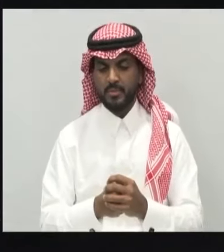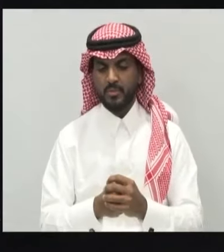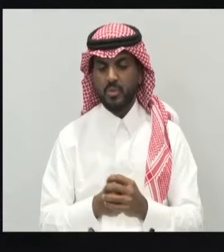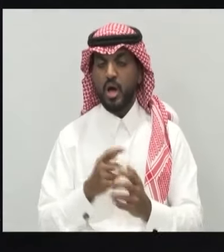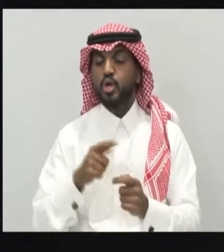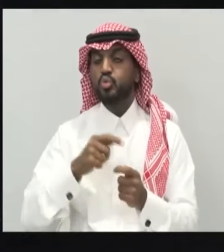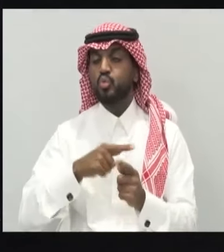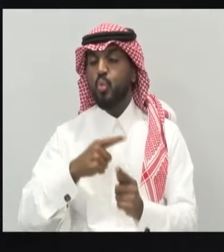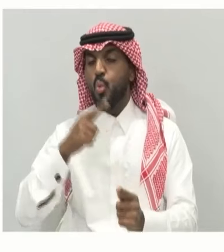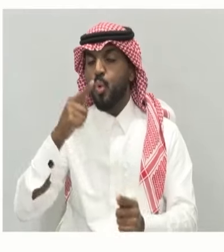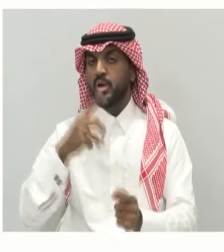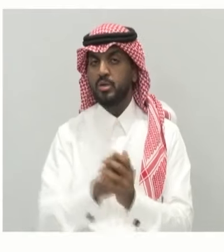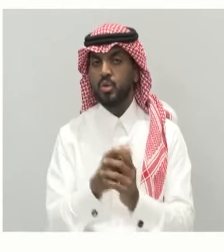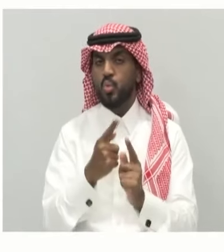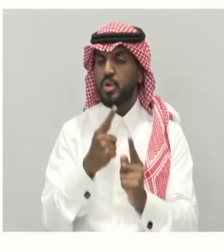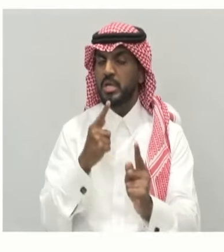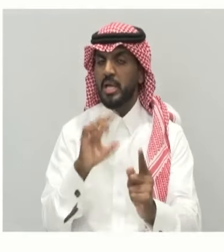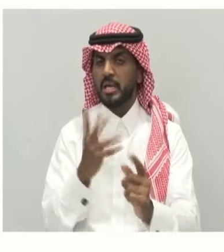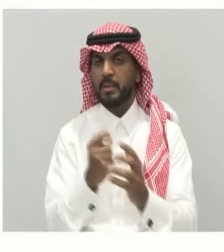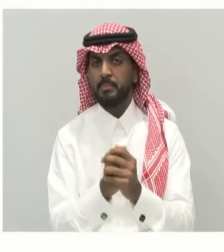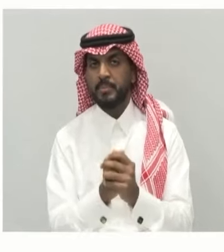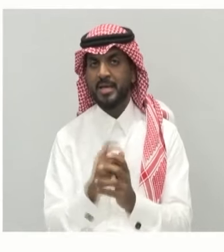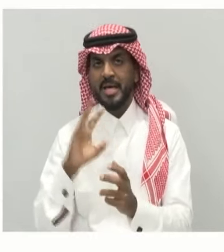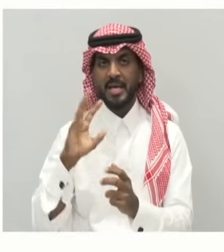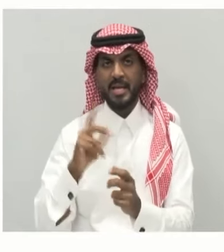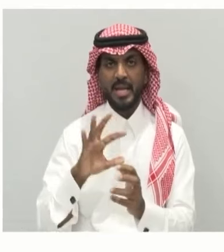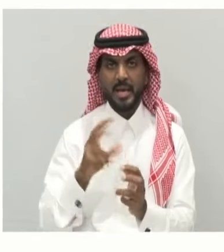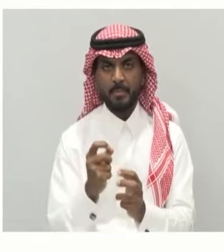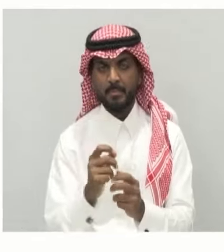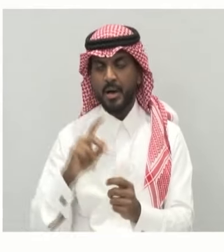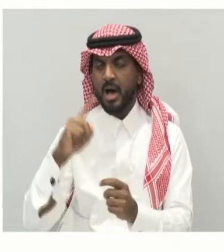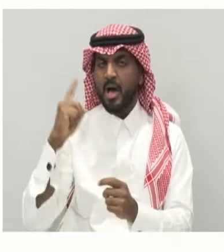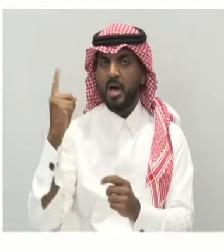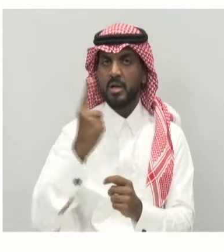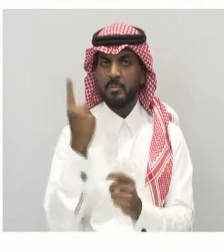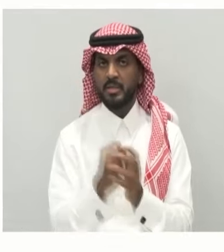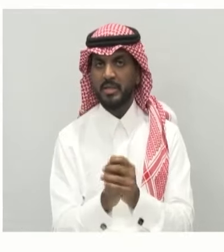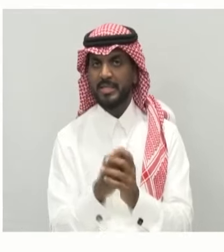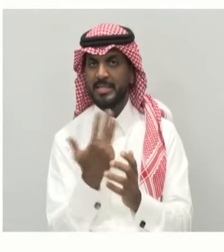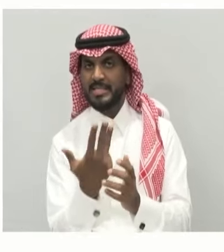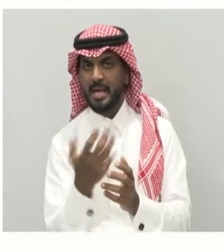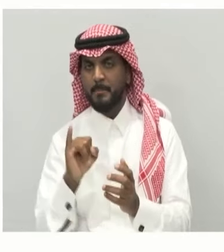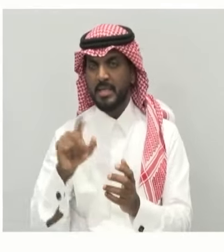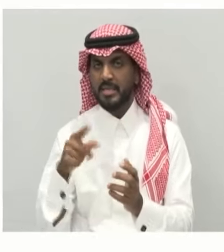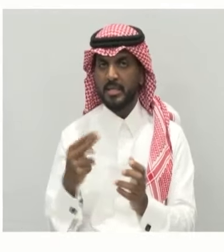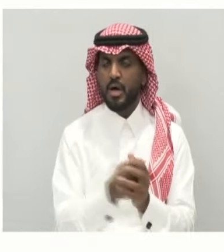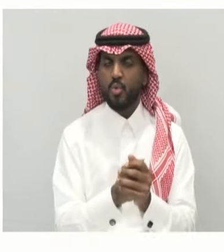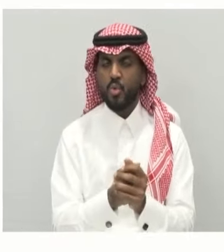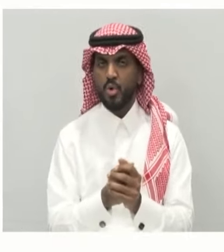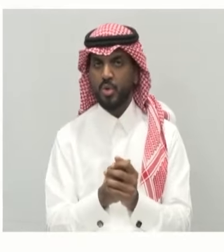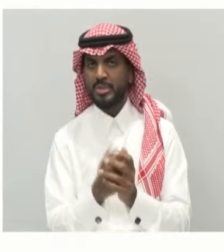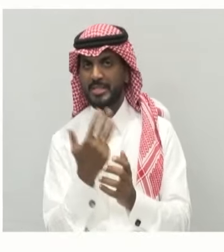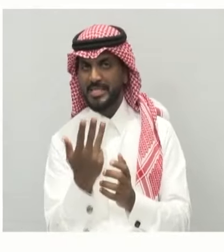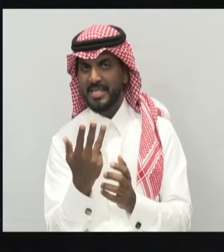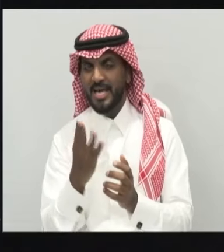مسافه حققت يا ابطال وسجلت كرقم عالمي هل هي 9 متر ام 9 كيلو